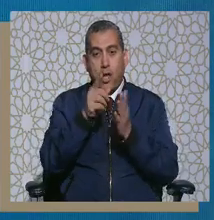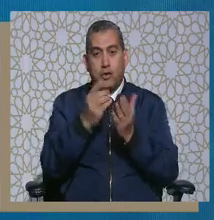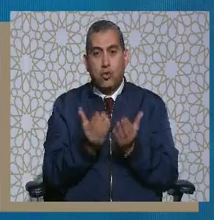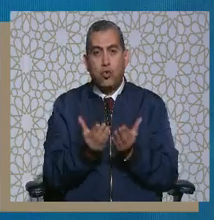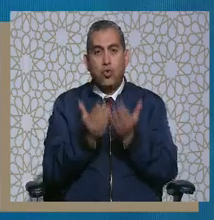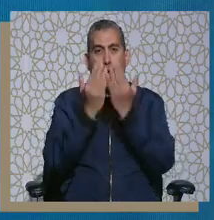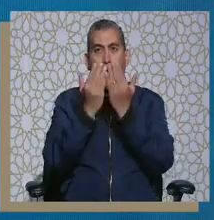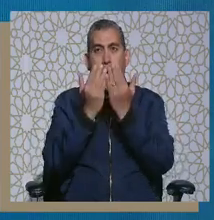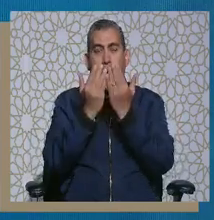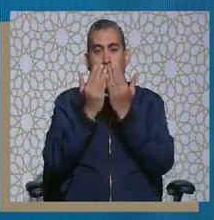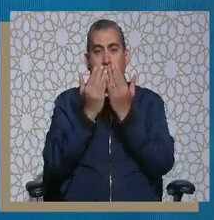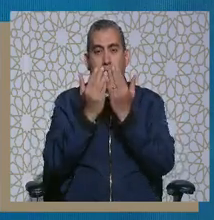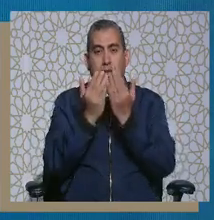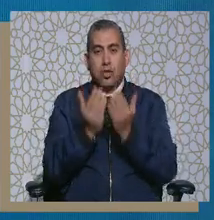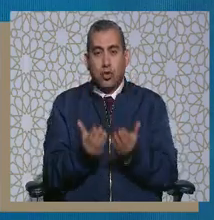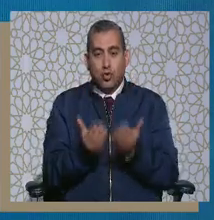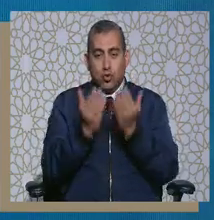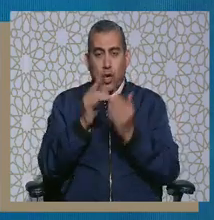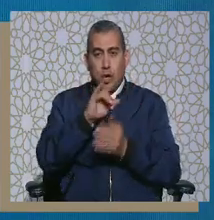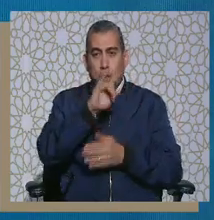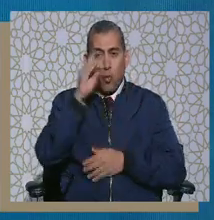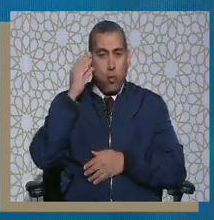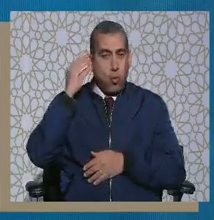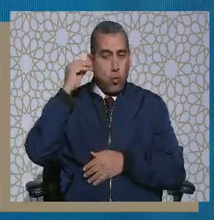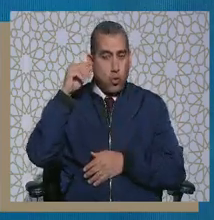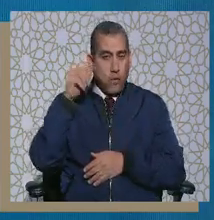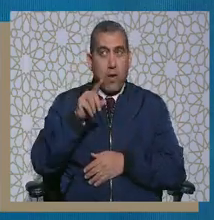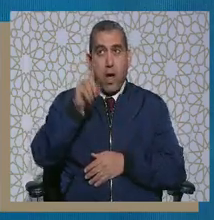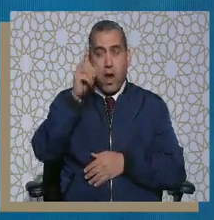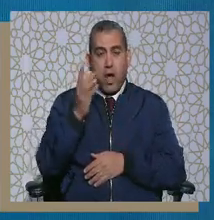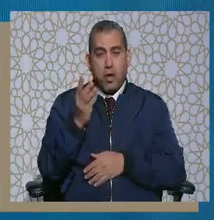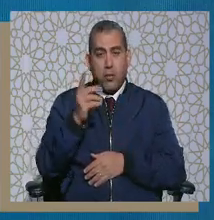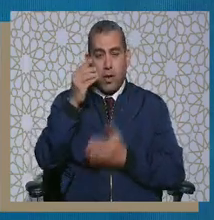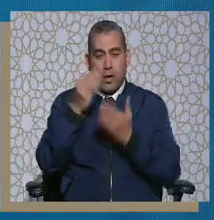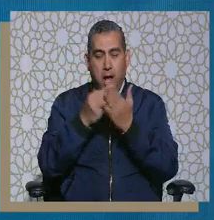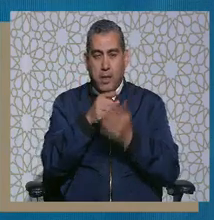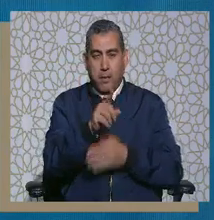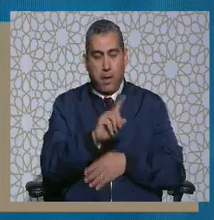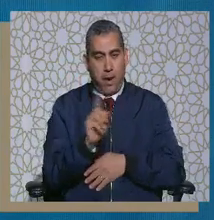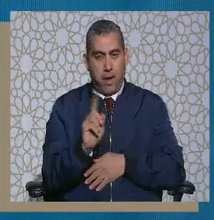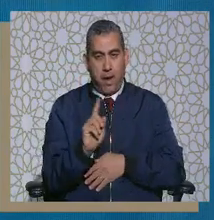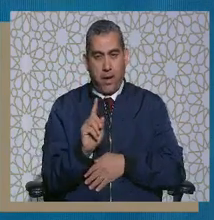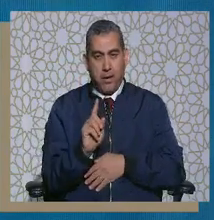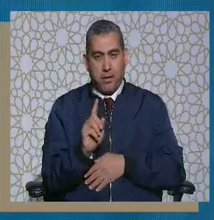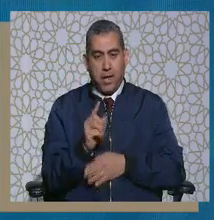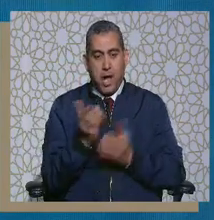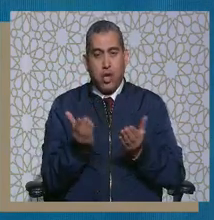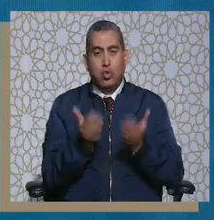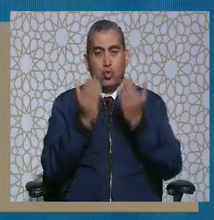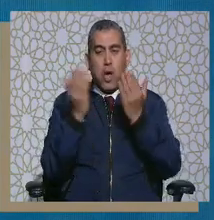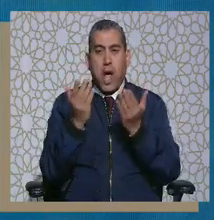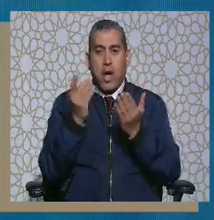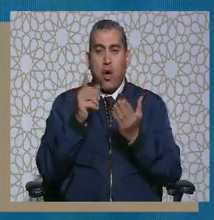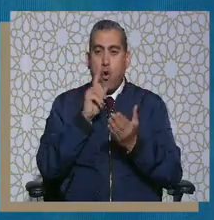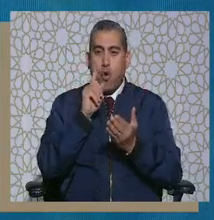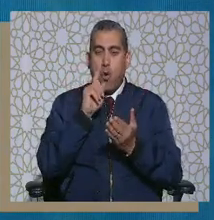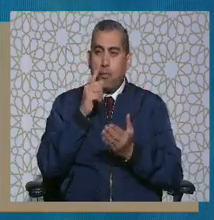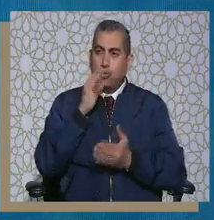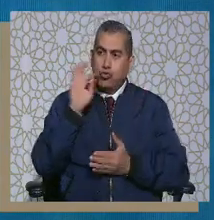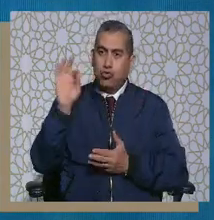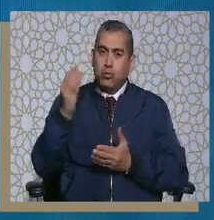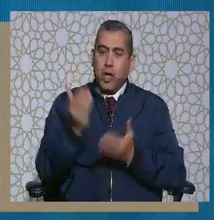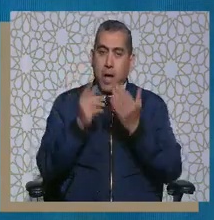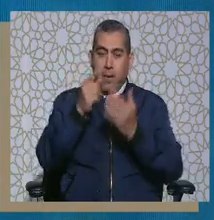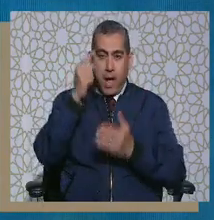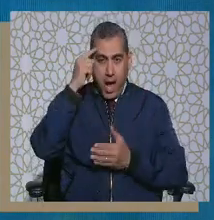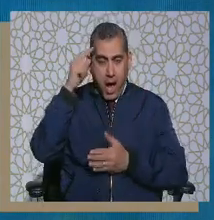تحت تحت الوسواس الله سبحانه وتعالى مش هيحاسبك عليه واي دعاء ه تدعيه على والدتك الله سبحانه وتعالى يعلم ان